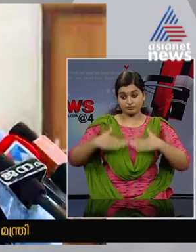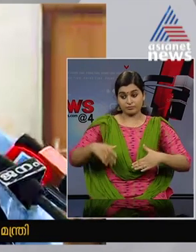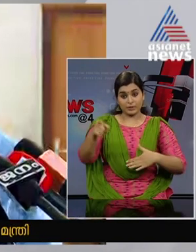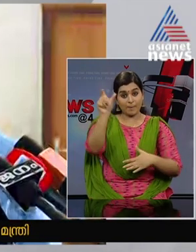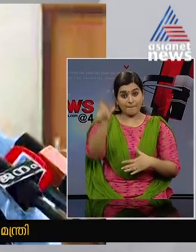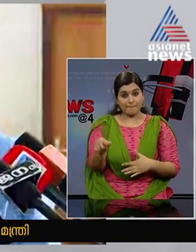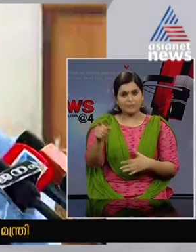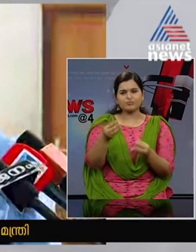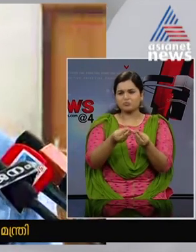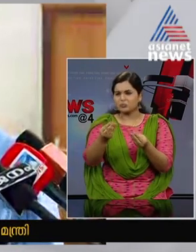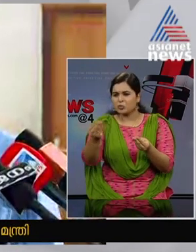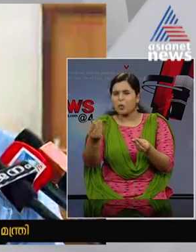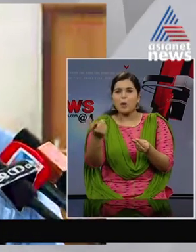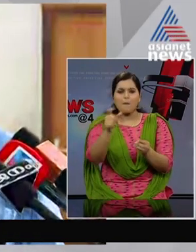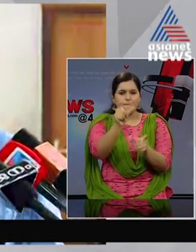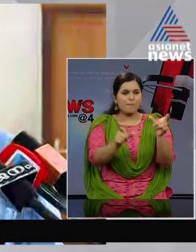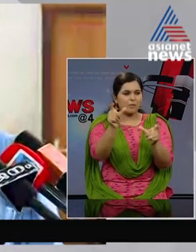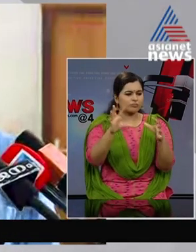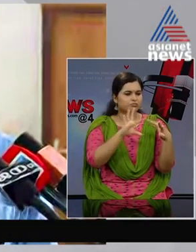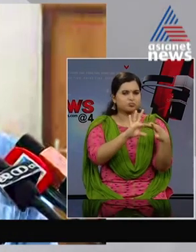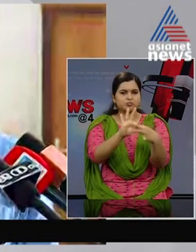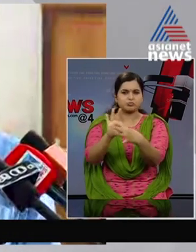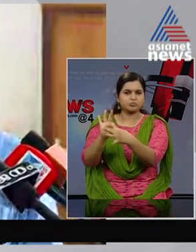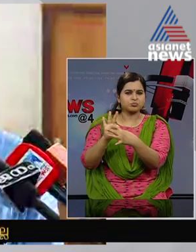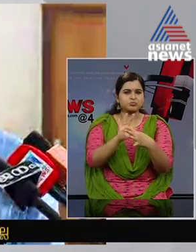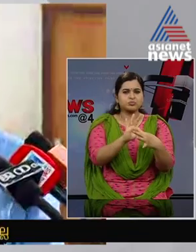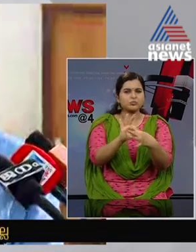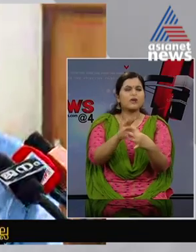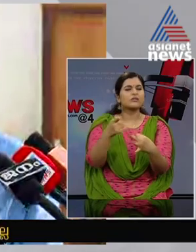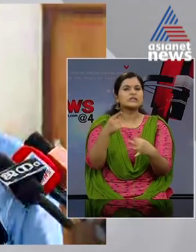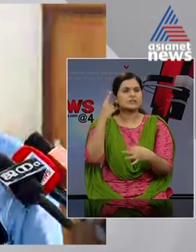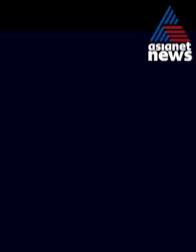ചില പ്രൈമറി കോണ്ടാക്ട്സുകൾ ഉണ്ടാക്കിയിട്ടുണ്ടെന്നാണ് കാണാൻ വേണ്ടി സാധിച്ചിട്ടുള്ളത്.